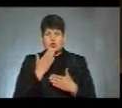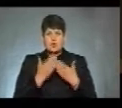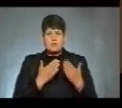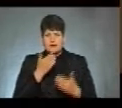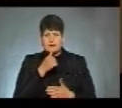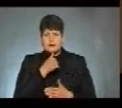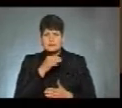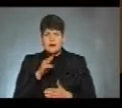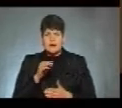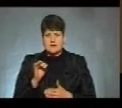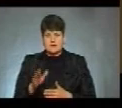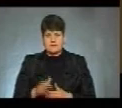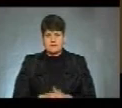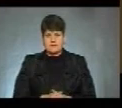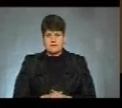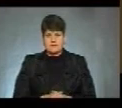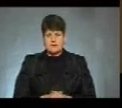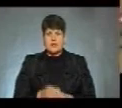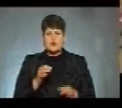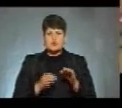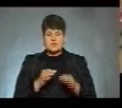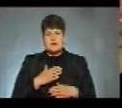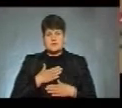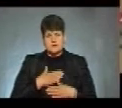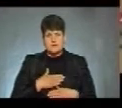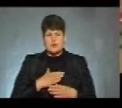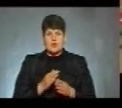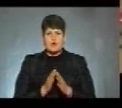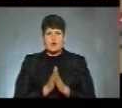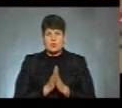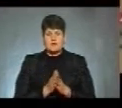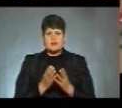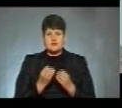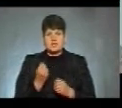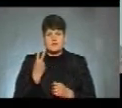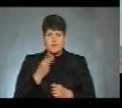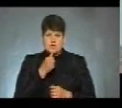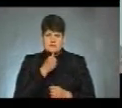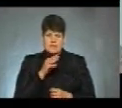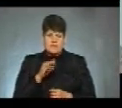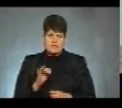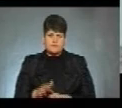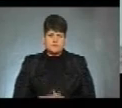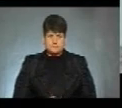експертів. Суддя Юрій Дзюбановський задовольнив клопотання про допит ще двох експертів.